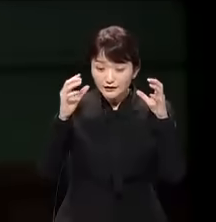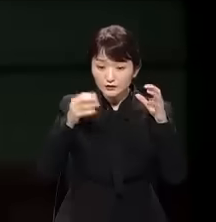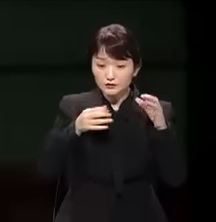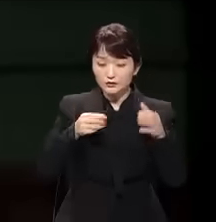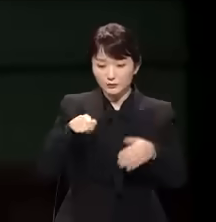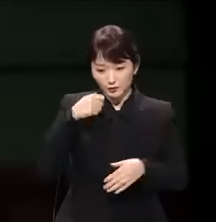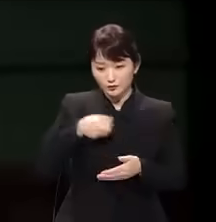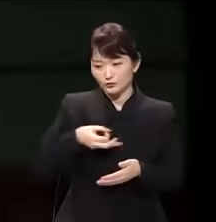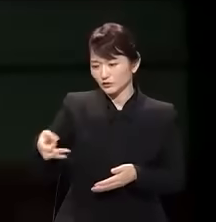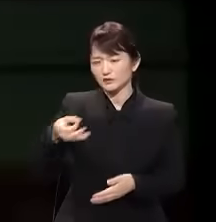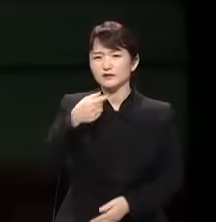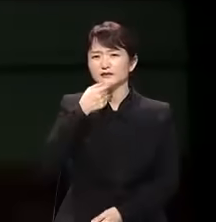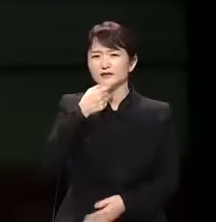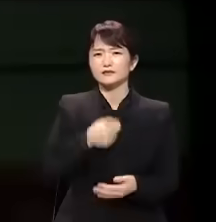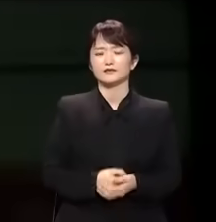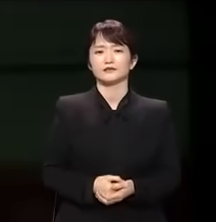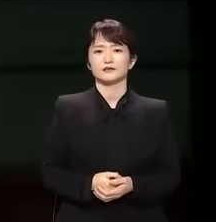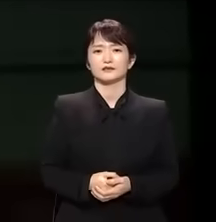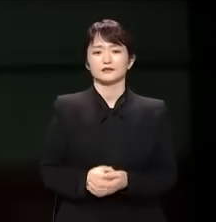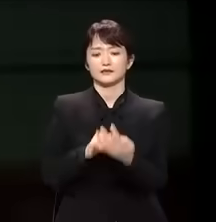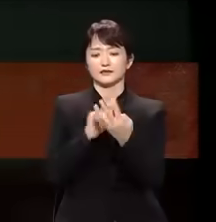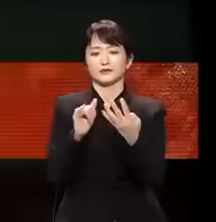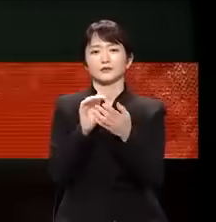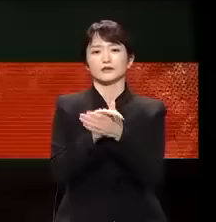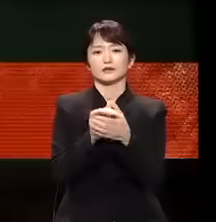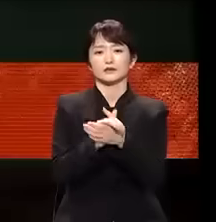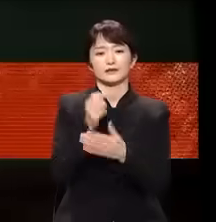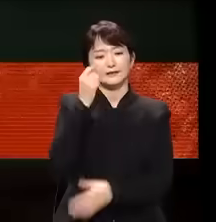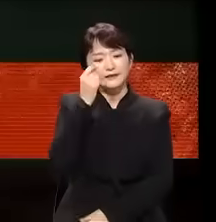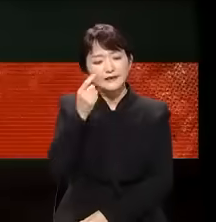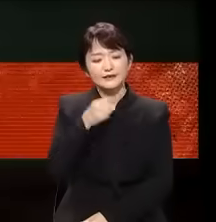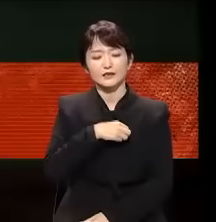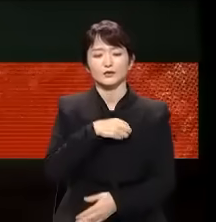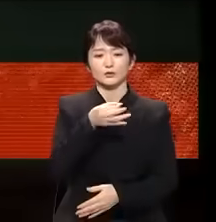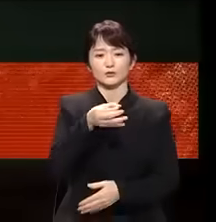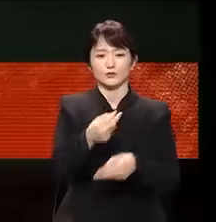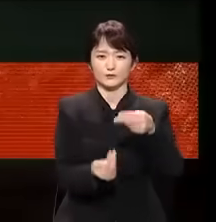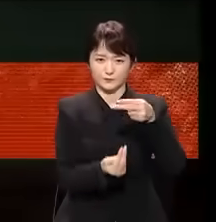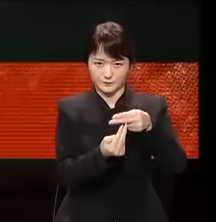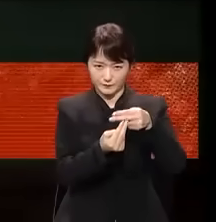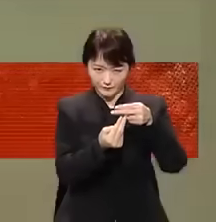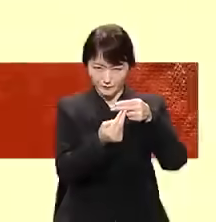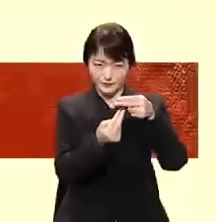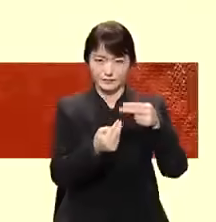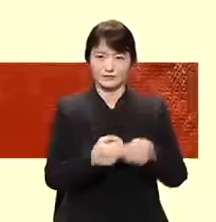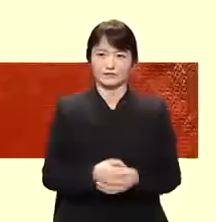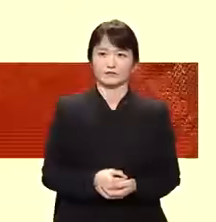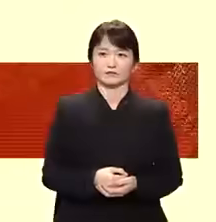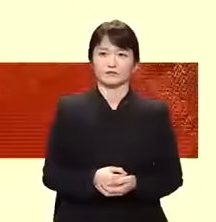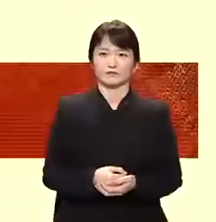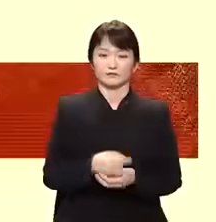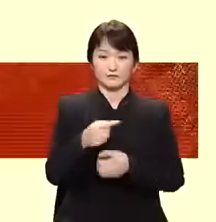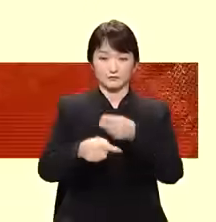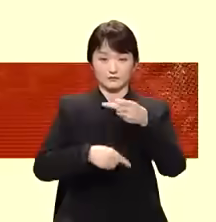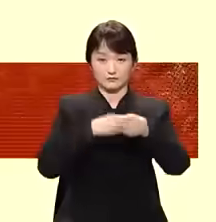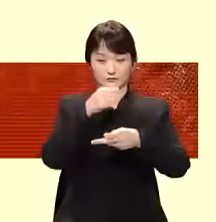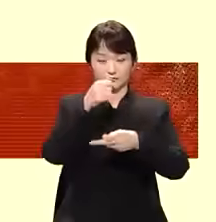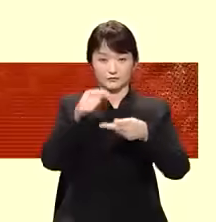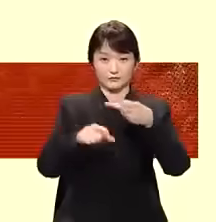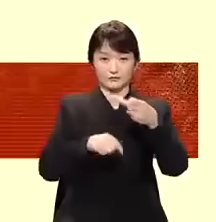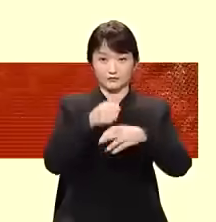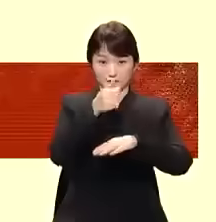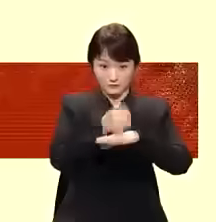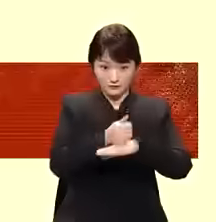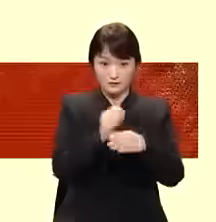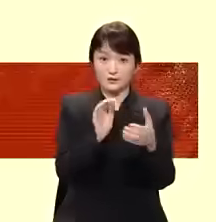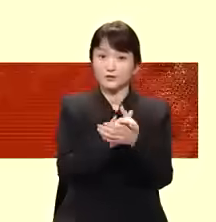사연입니다이 사연자가네 명의 친구들이랑 같이 다다리 회비를 모았습니다 일종에 개를든 건데 이게 연말이 돼서 친구들 만나기로